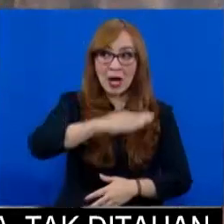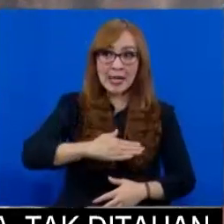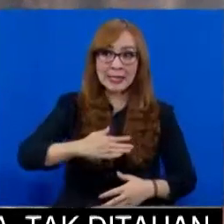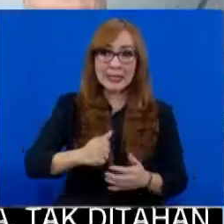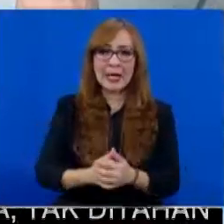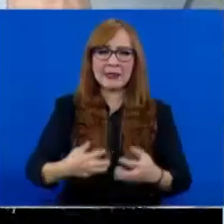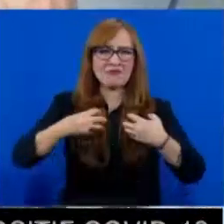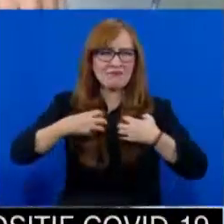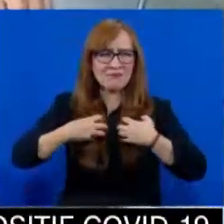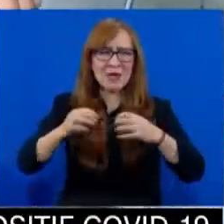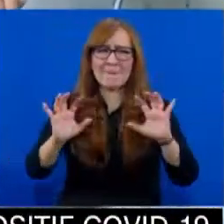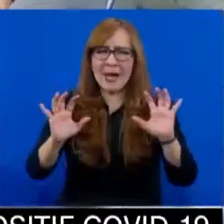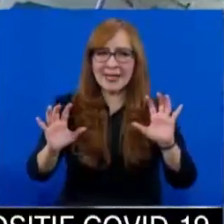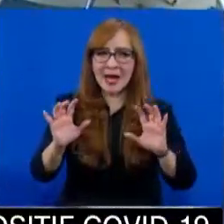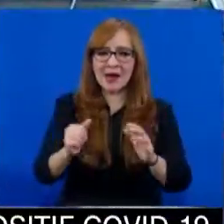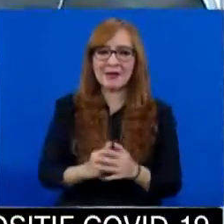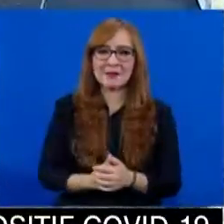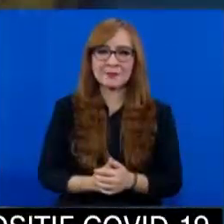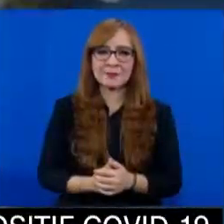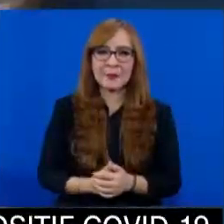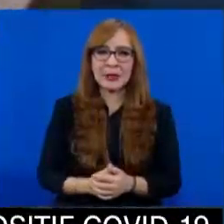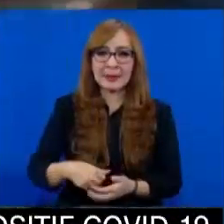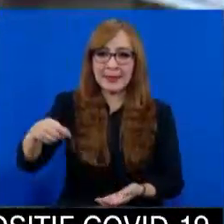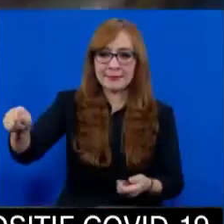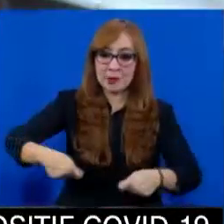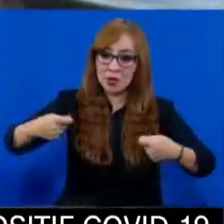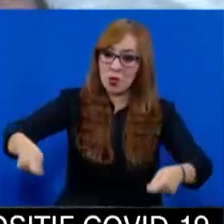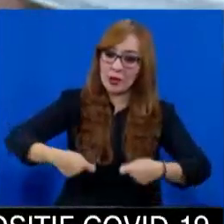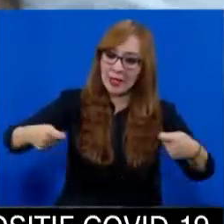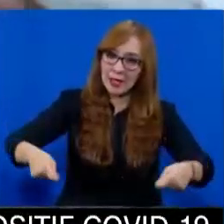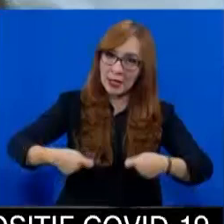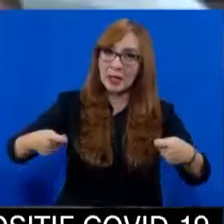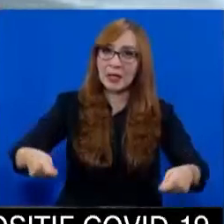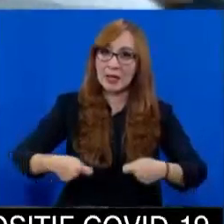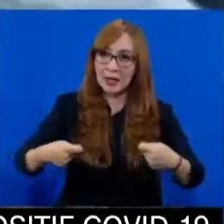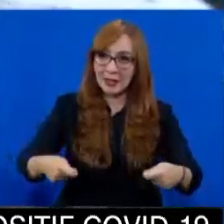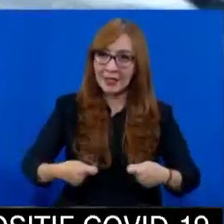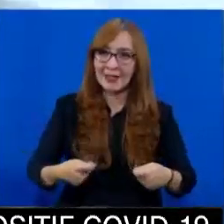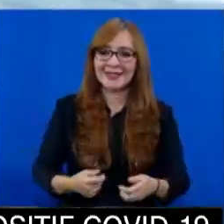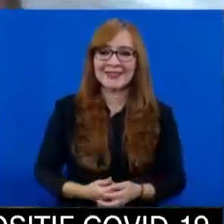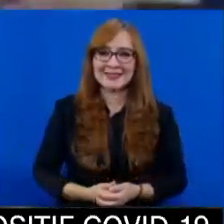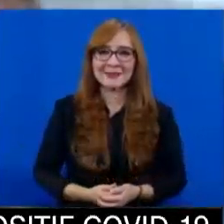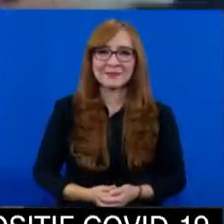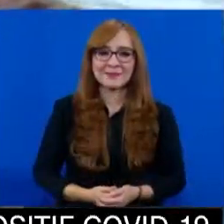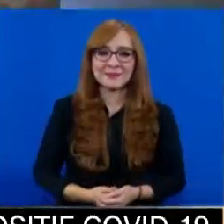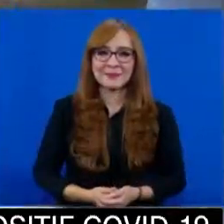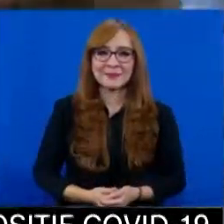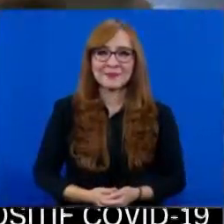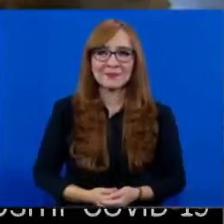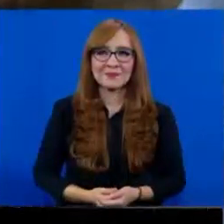terjual. Setelah direbus, paru akan digoreng agar terasa crispy atau renyah ketika disantap bersama kuah bersantan.